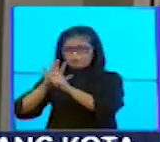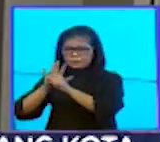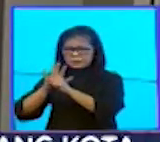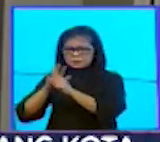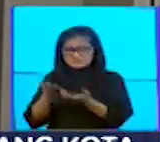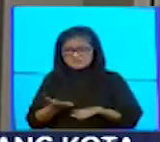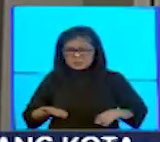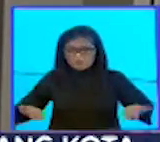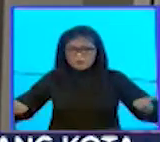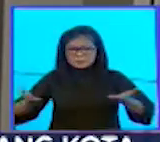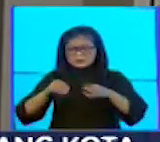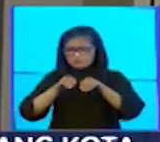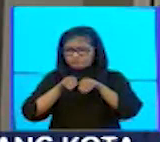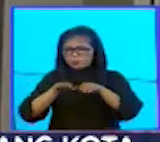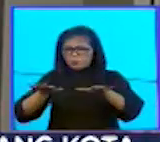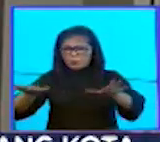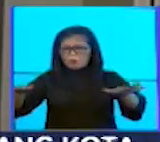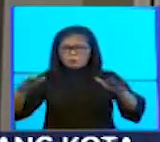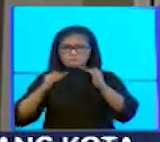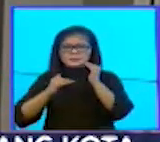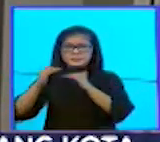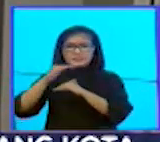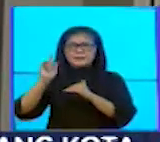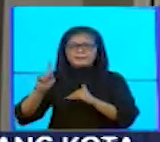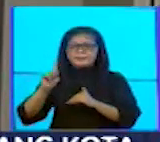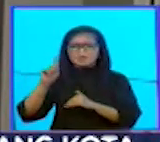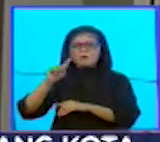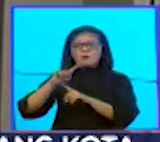demikian masih ada oknum-oknum yang sengaja